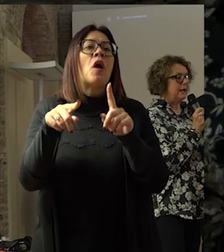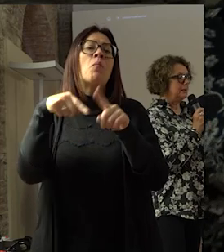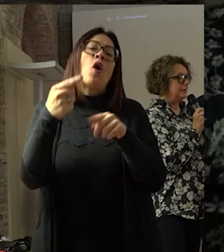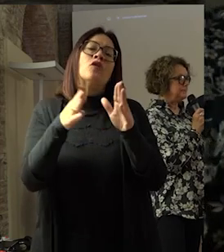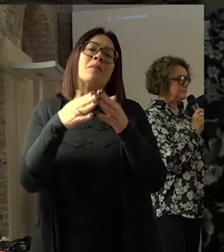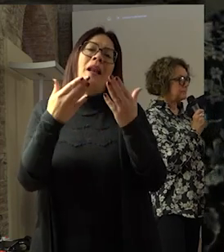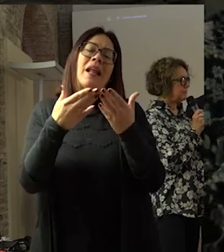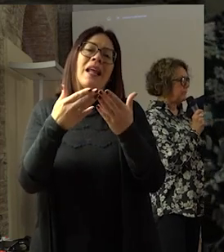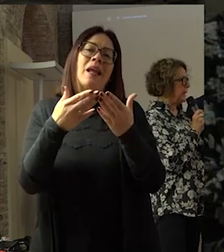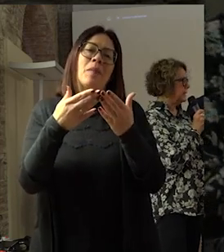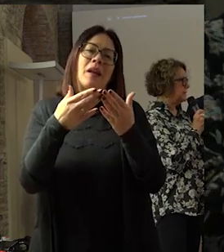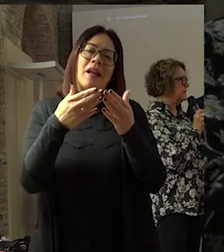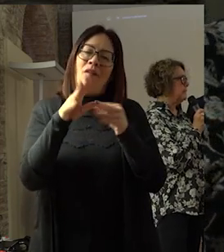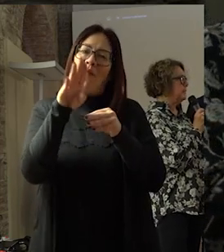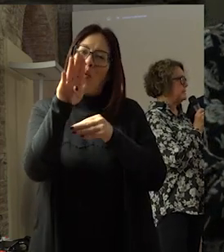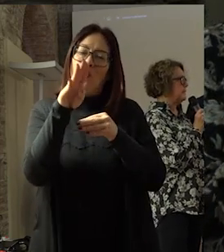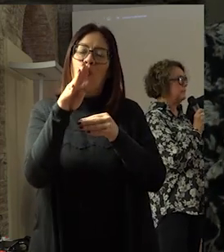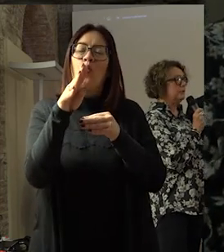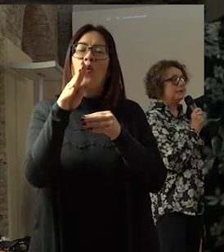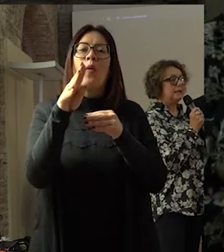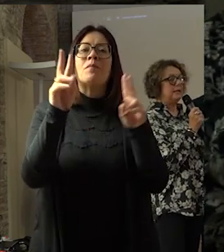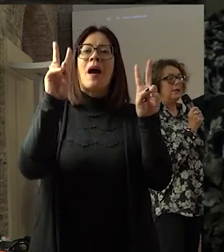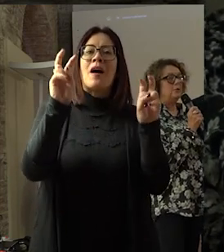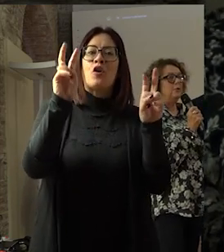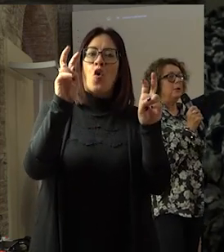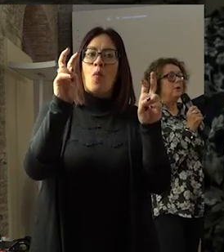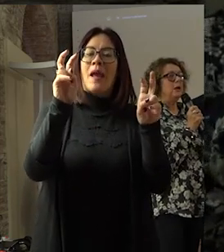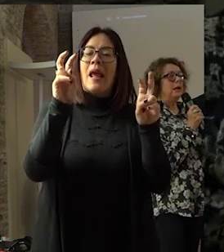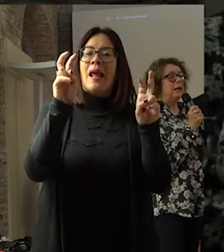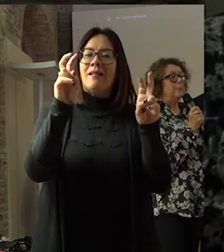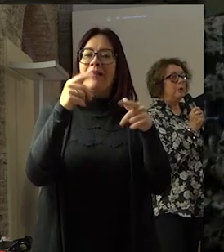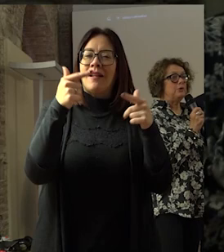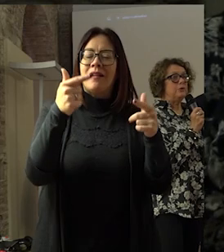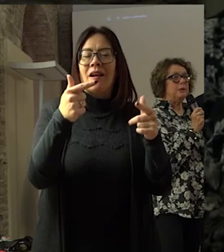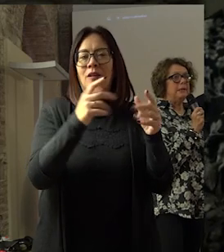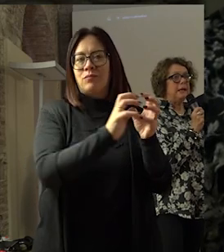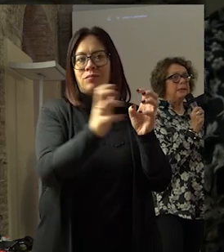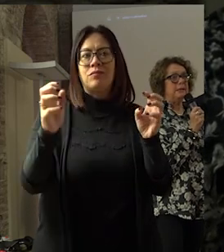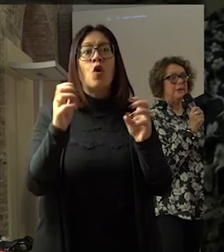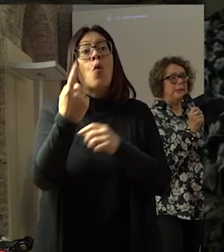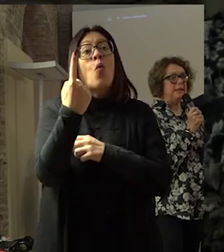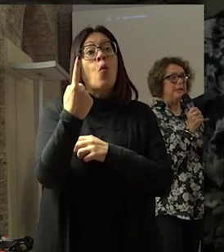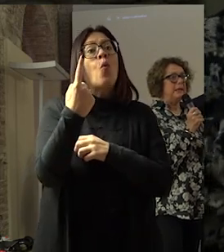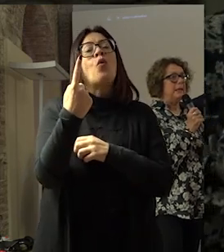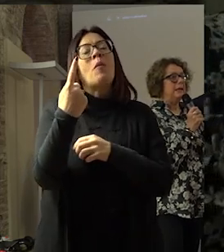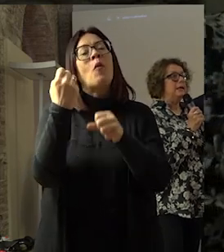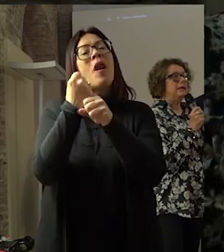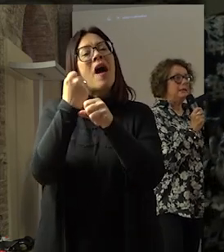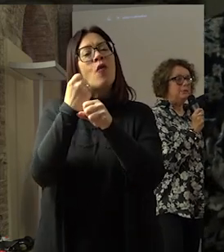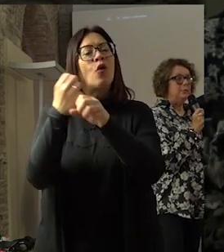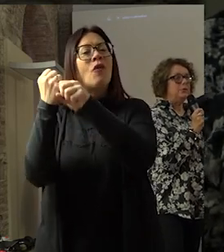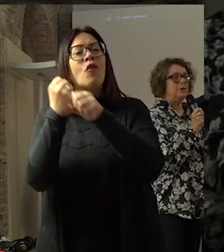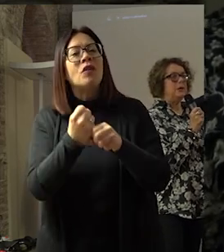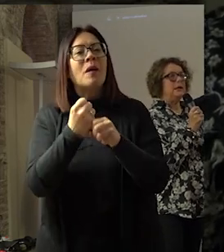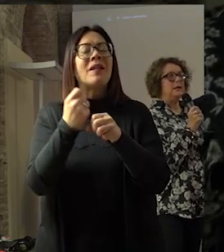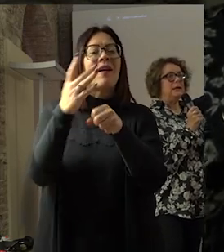dedicati ad altri temi, pensavamo di dedicare anche un numero all'apporto fondamentale delle famiglie e dei